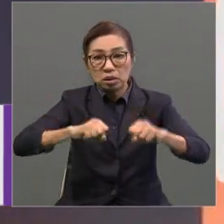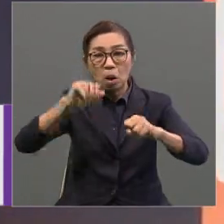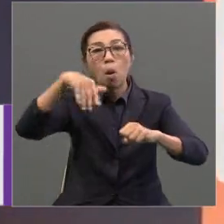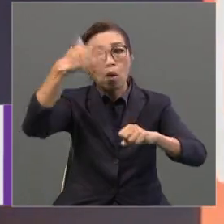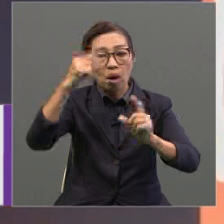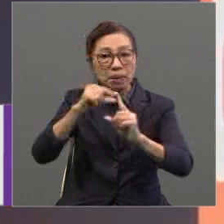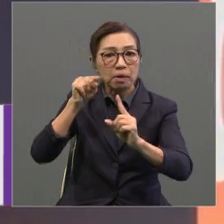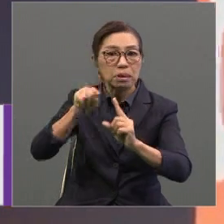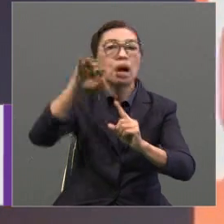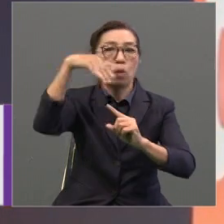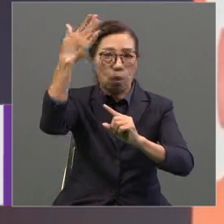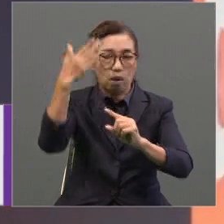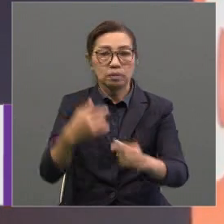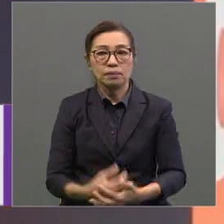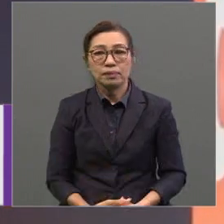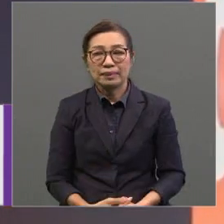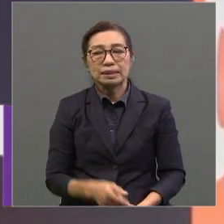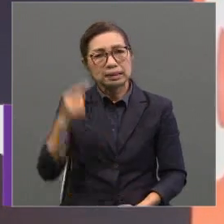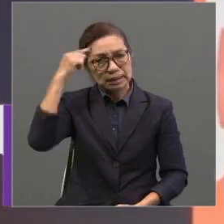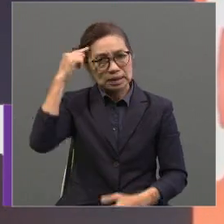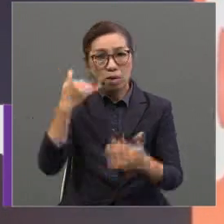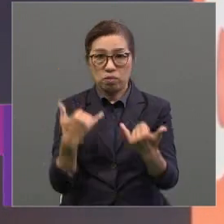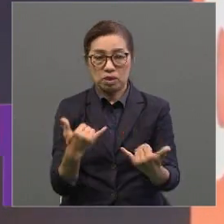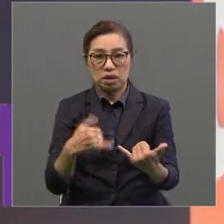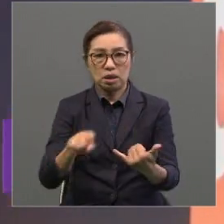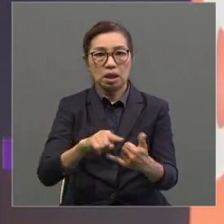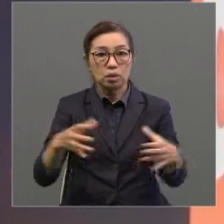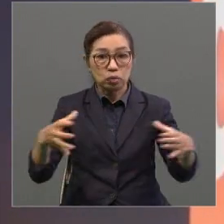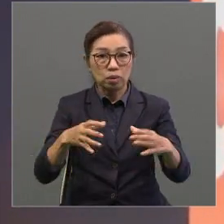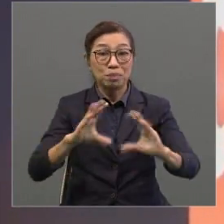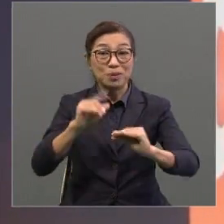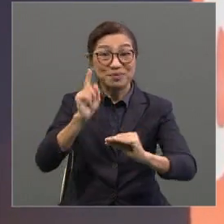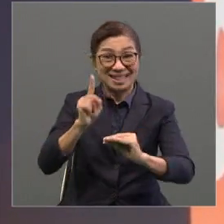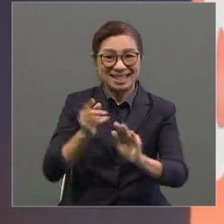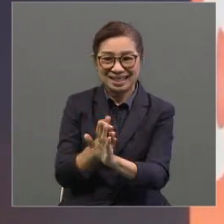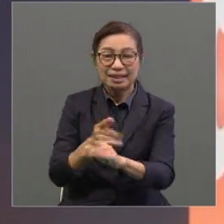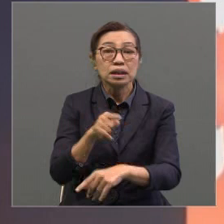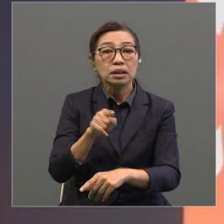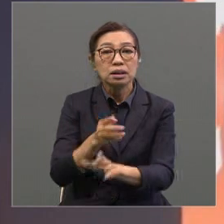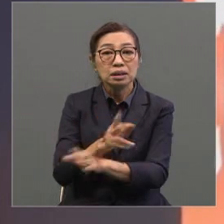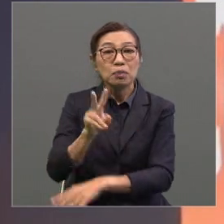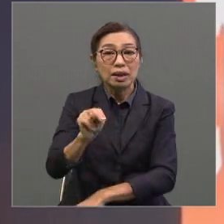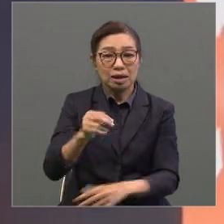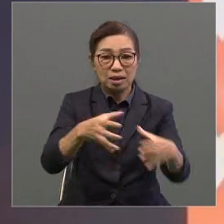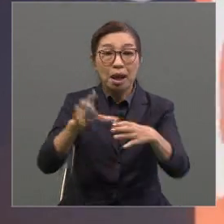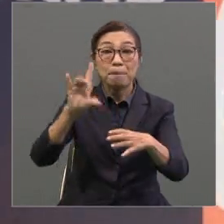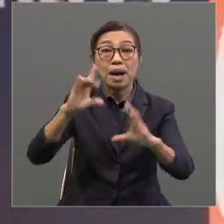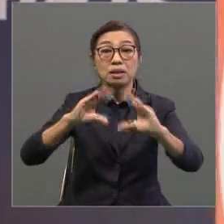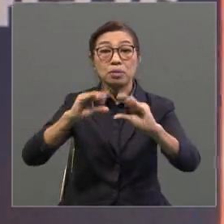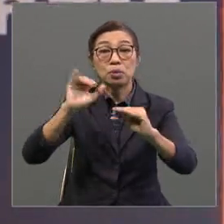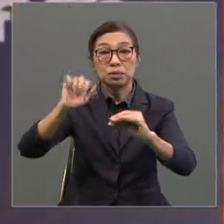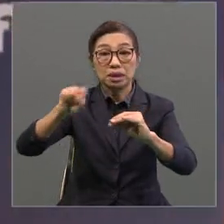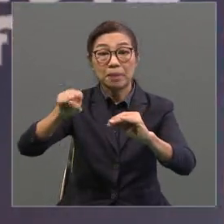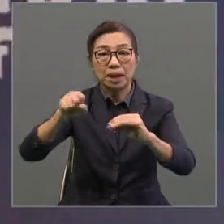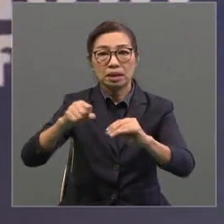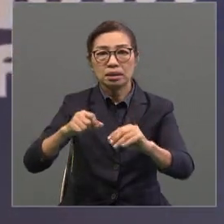มีคำวินิจฉัยครับคาดว่าเนี่ยวันนี้ในที่ประชุมตอนแรกก่อนนะตอนแรกที่มีการนัดว่าจะมีการประชุมกัน